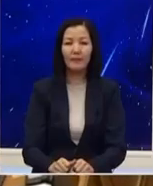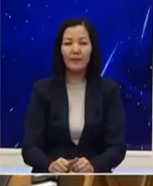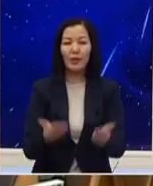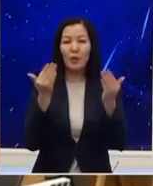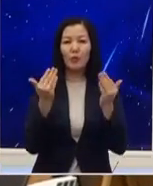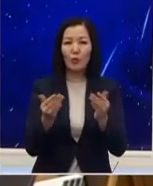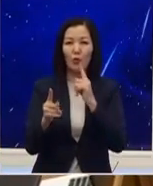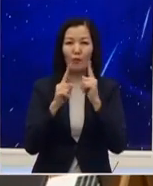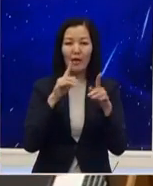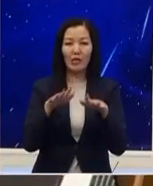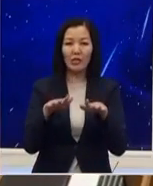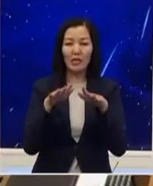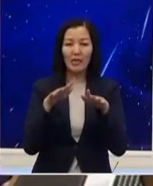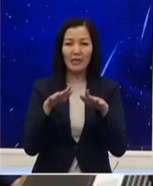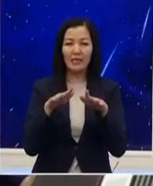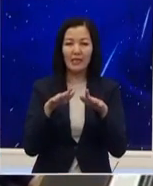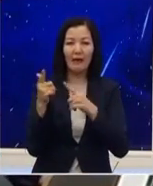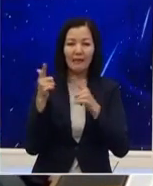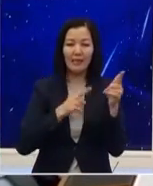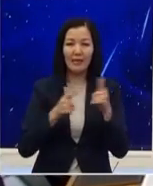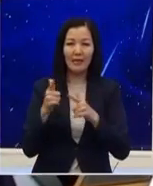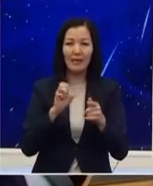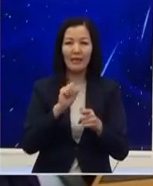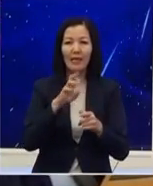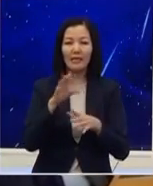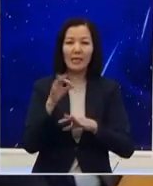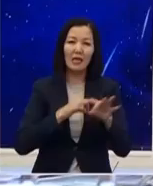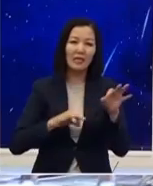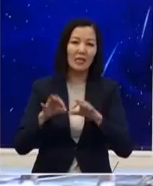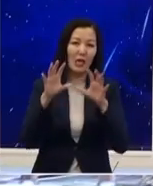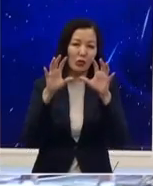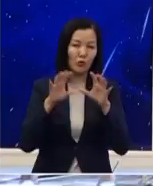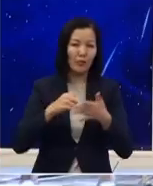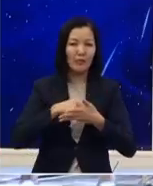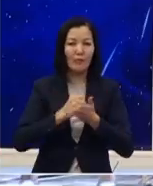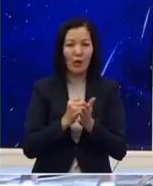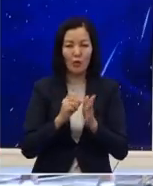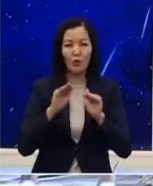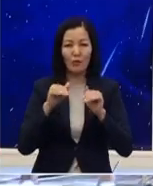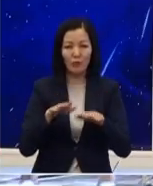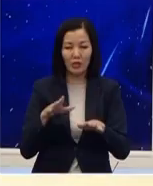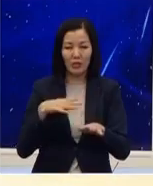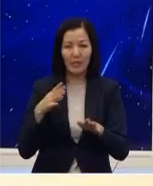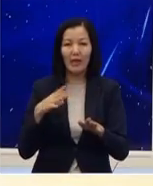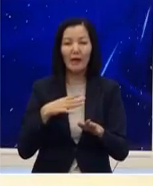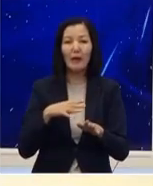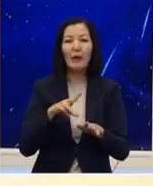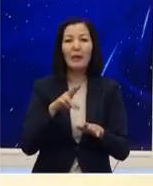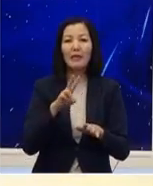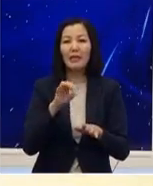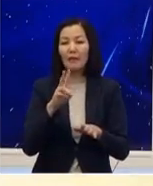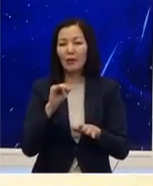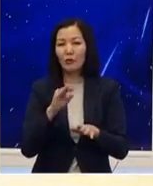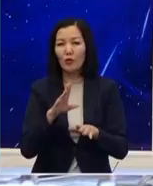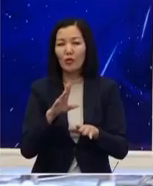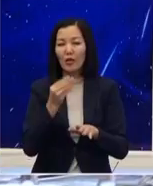Бүгін мәжілісте депутаттар бастамасымен әзірленген астық туралы заң жобасы мақұлданды. Төраға Нұрлан Нығматулиннің айтуынша, бұл құжат елдің